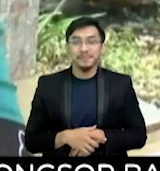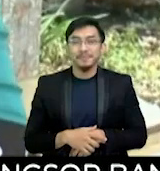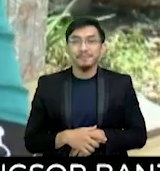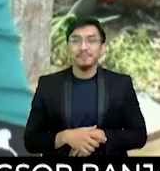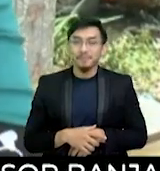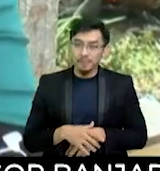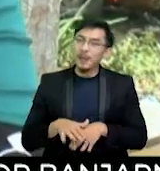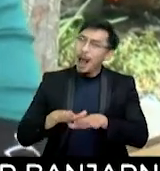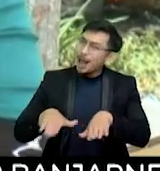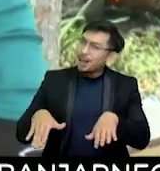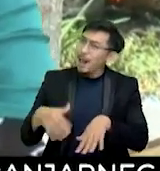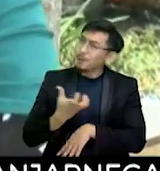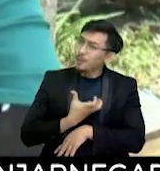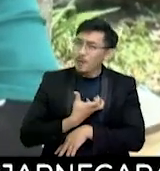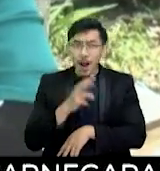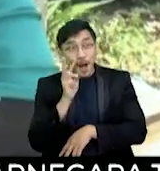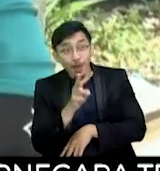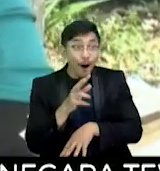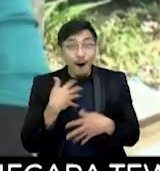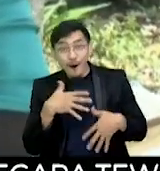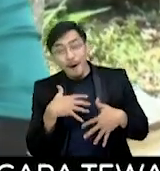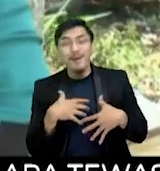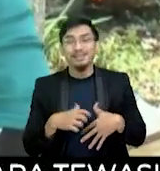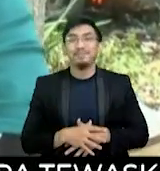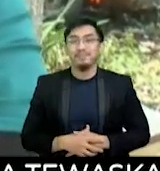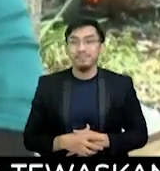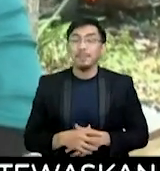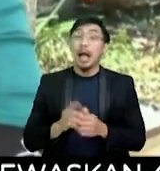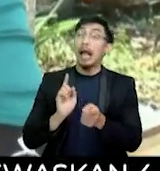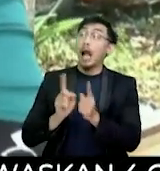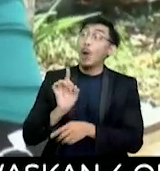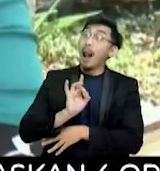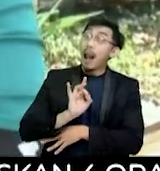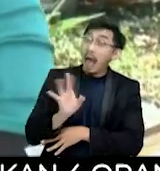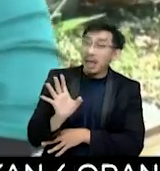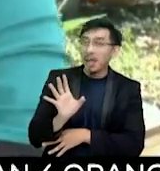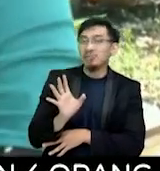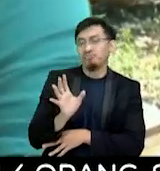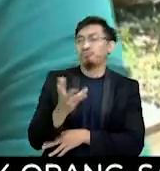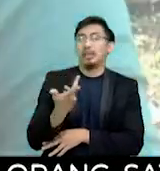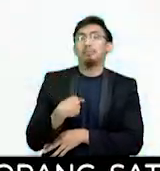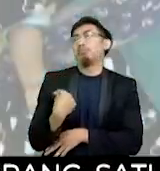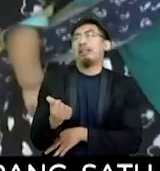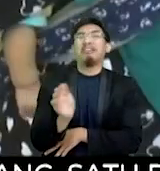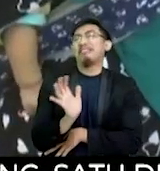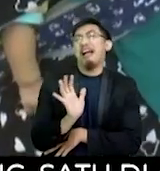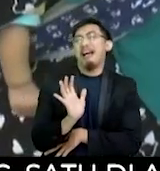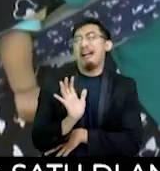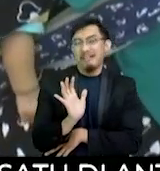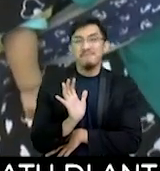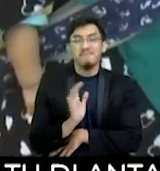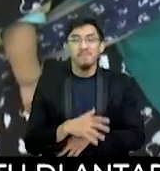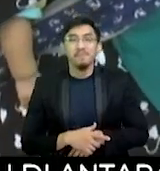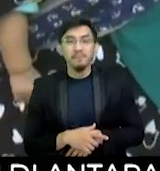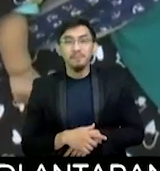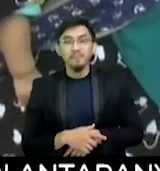pada suka yang kostum seperti ini. Suka kostum ini? Kalau selain ini ya jarang beli. Jarang beli. Aksi